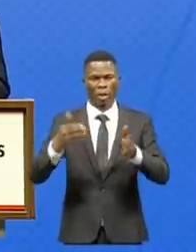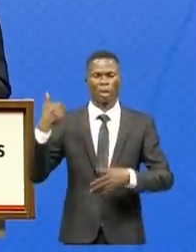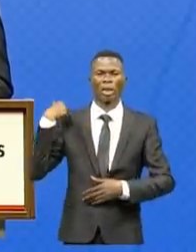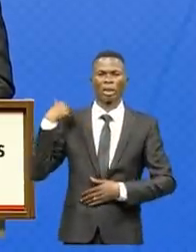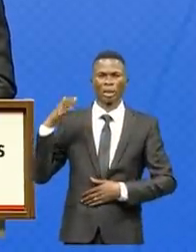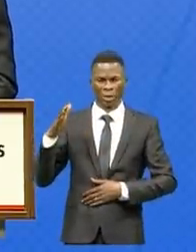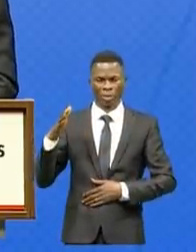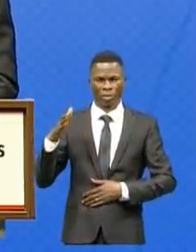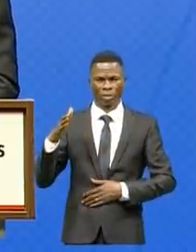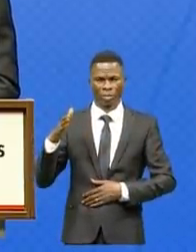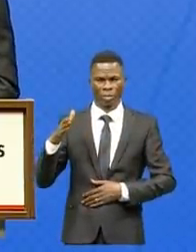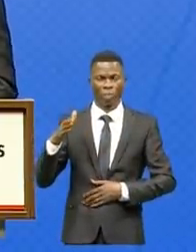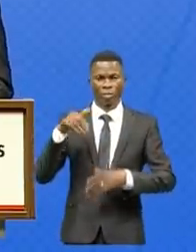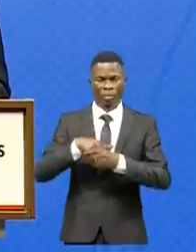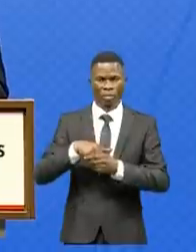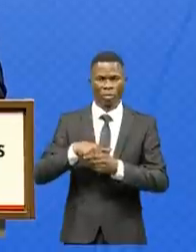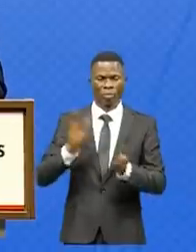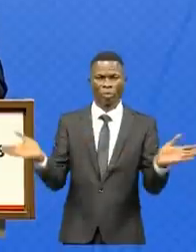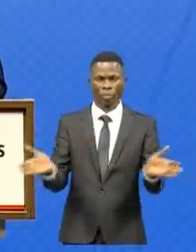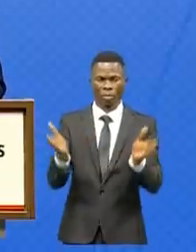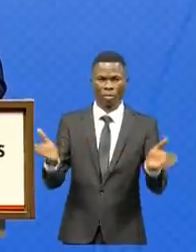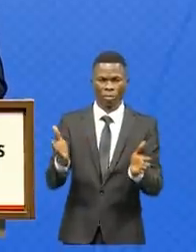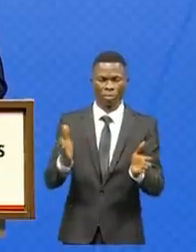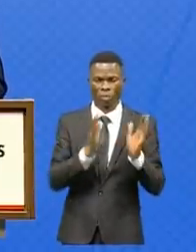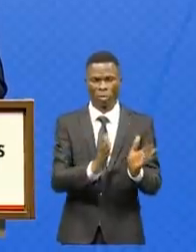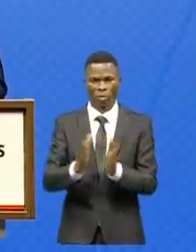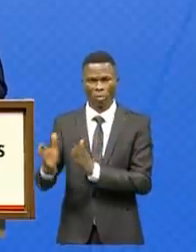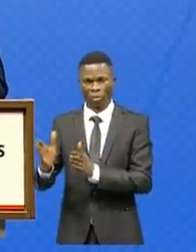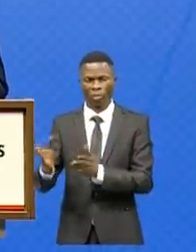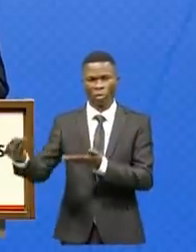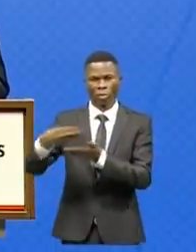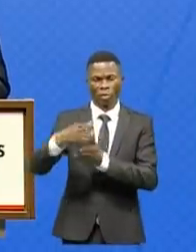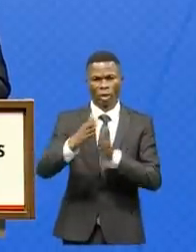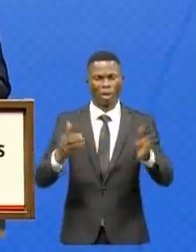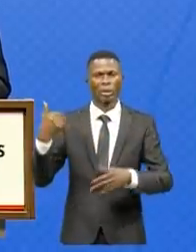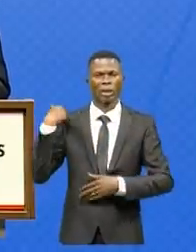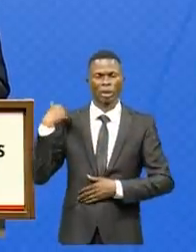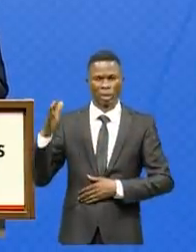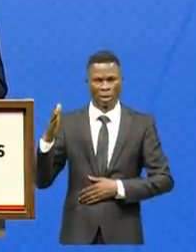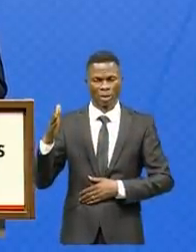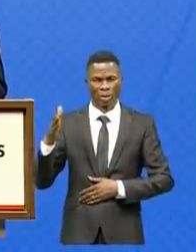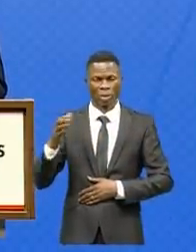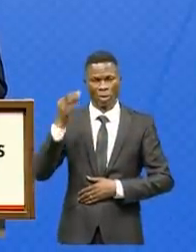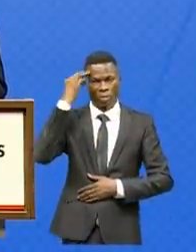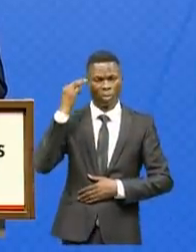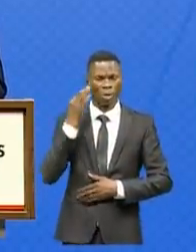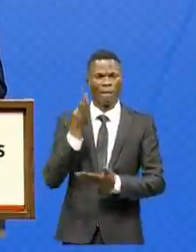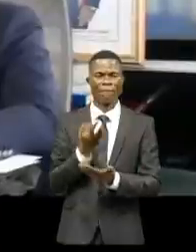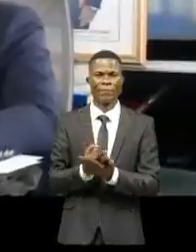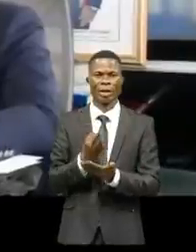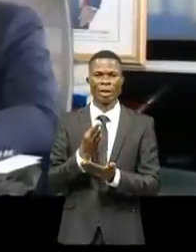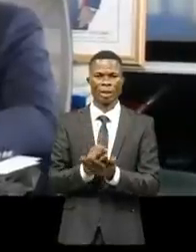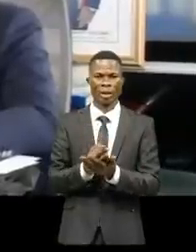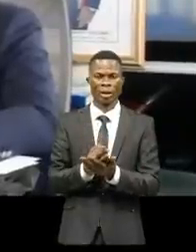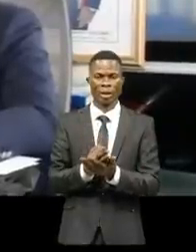de l'État. Dans le cadre du renforcement du dispositif de mobilisation accrue des recettes publiques, le ministre des Finances